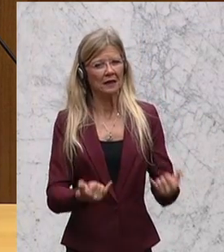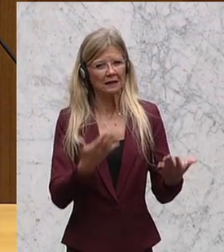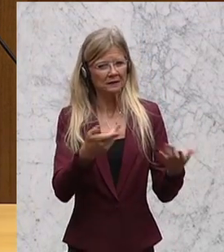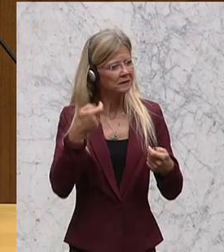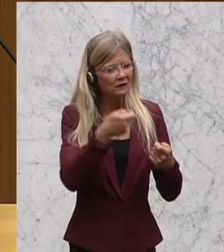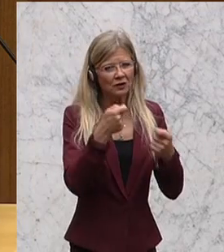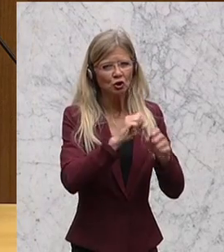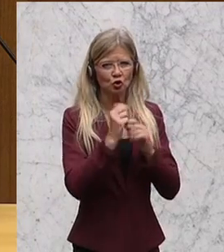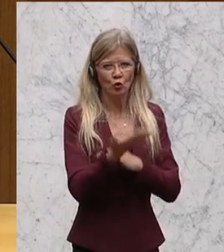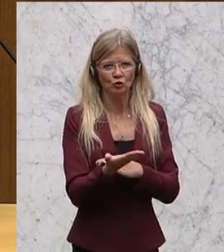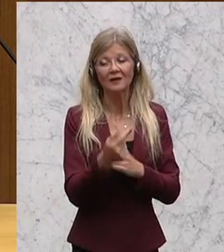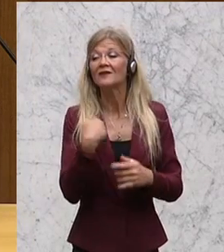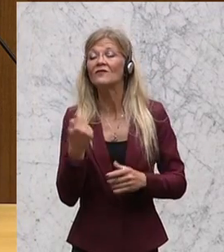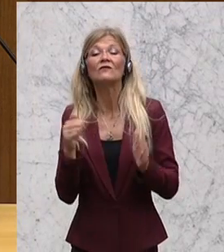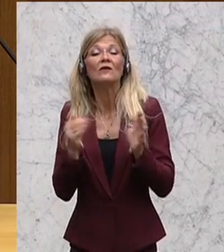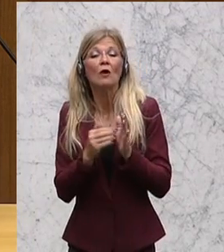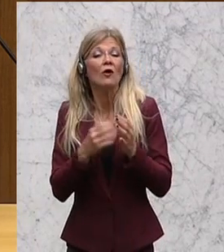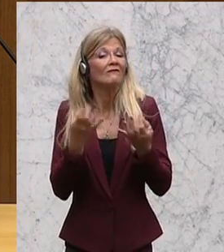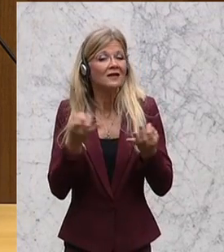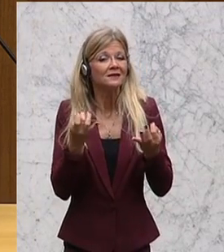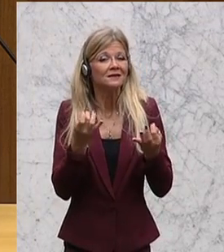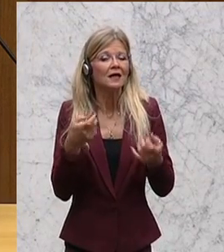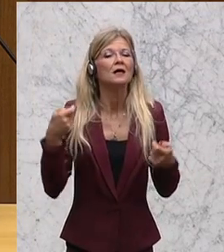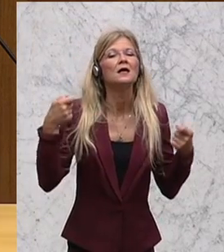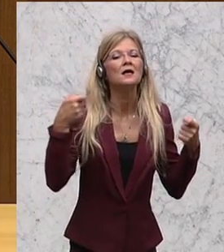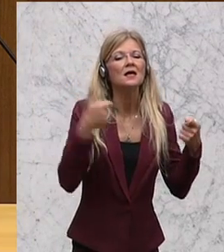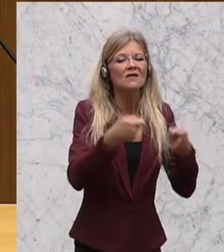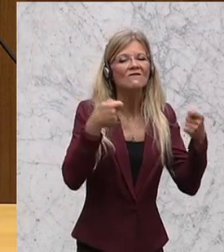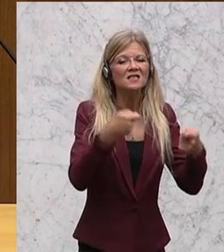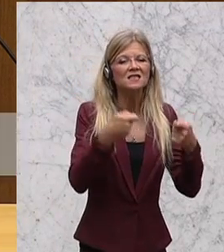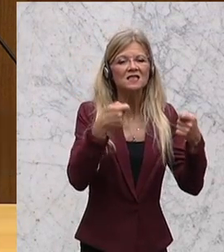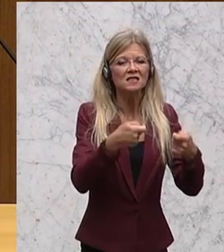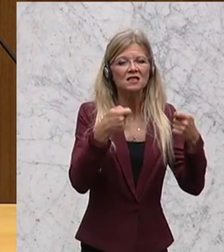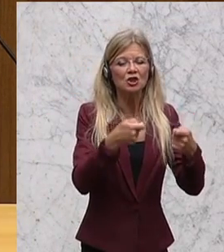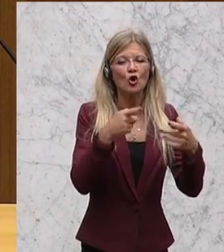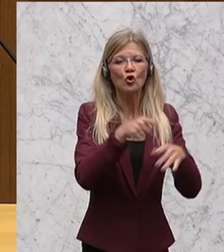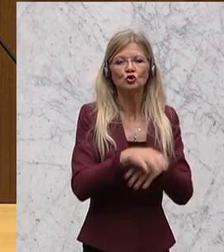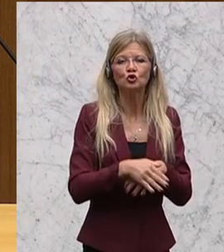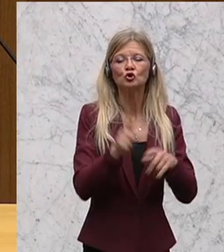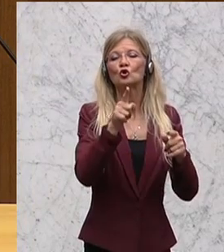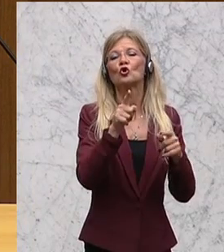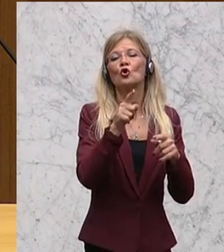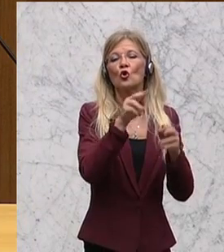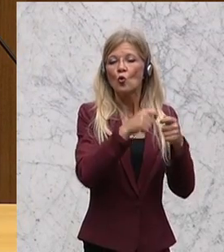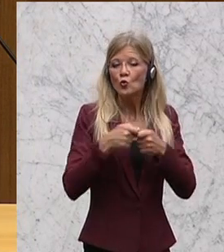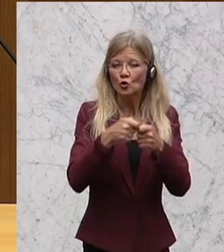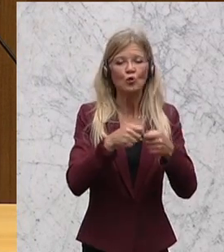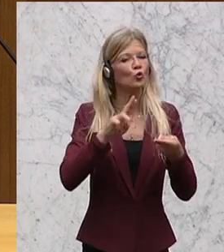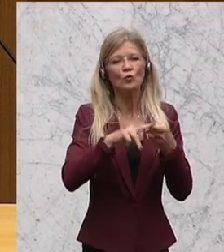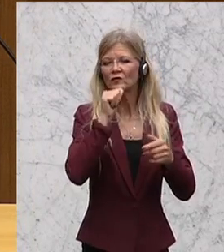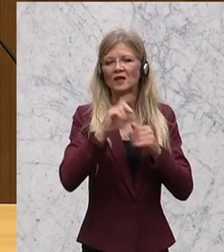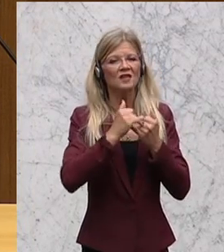brauchen eine Investitionsunion, keine Subventionsunion. Das ist die Logik von uns NEOS. Wir wollen